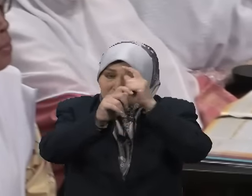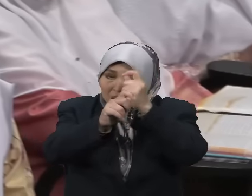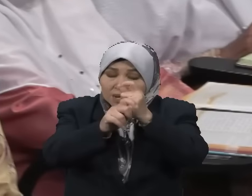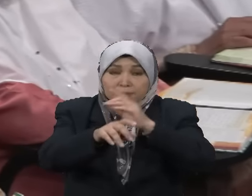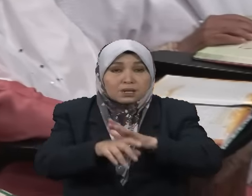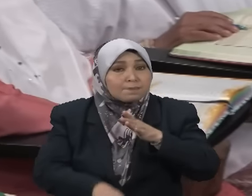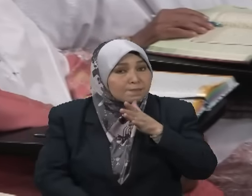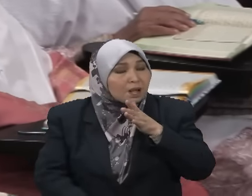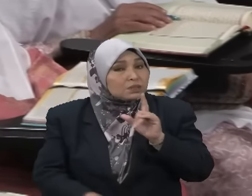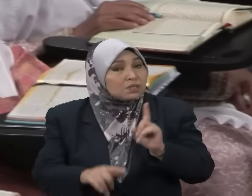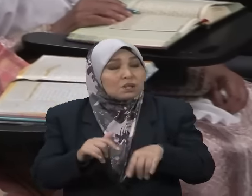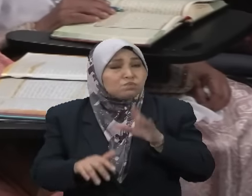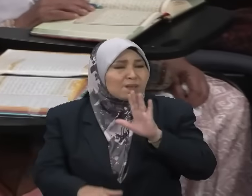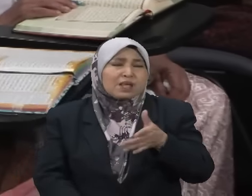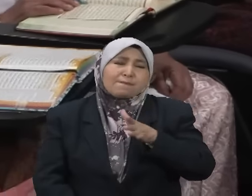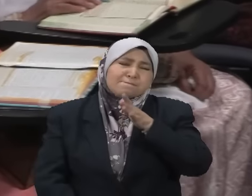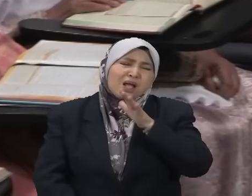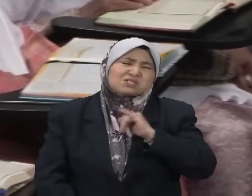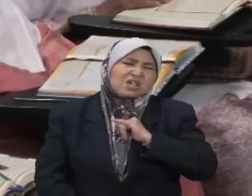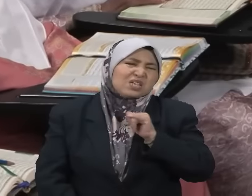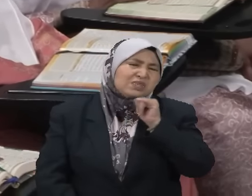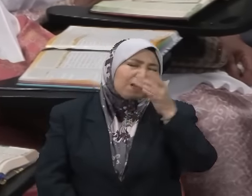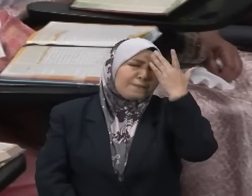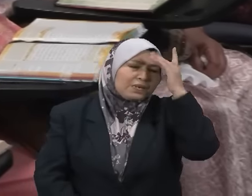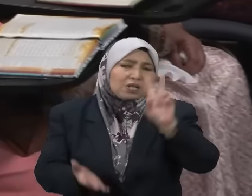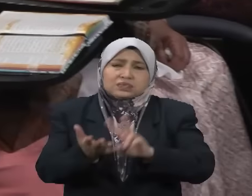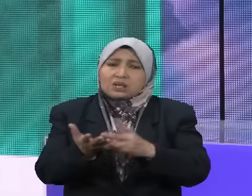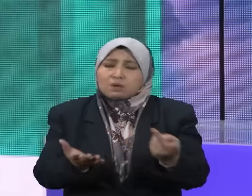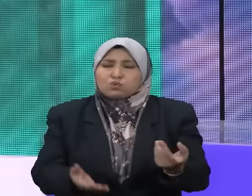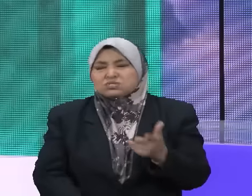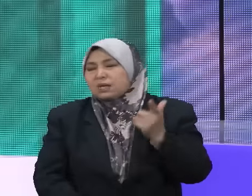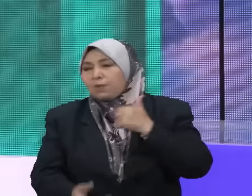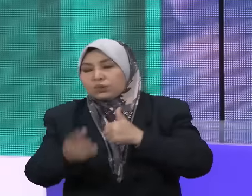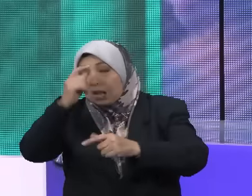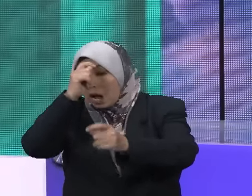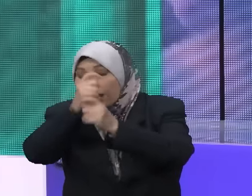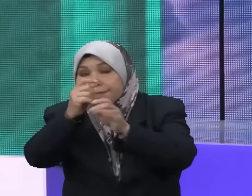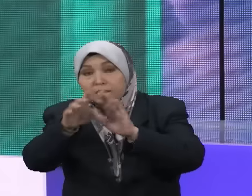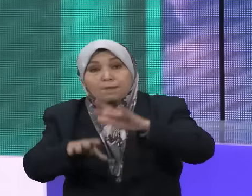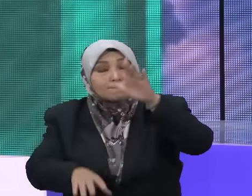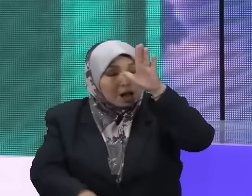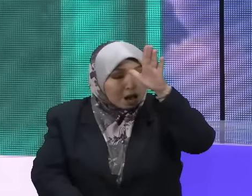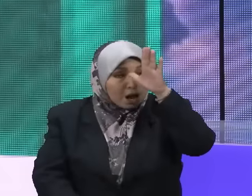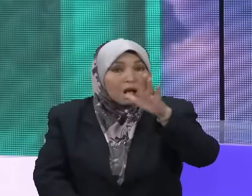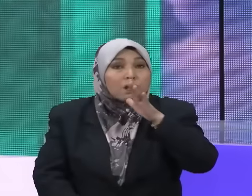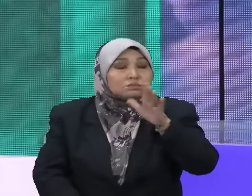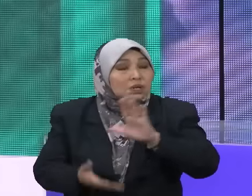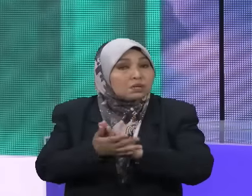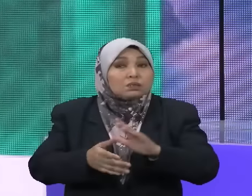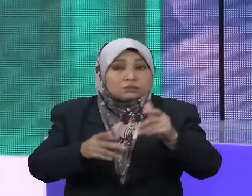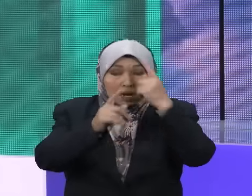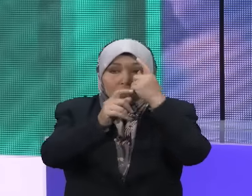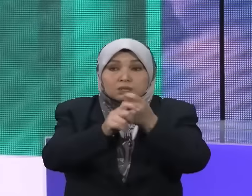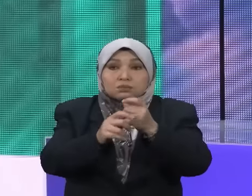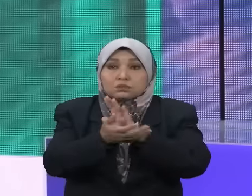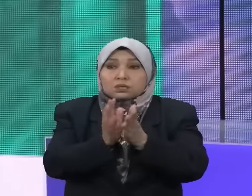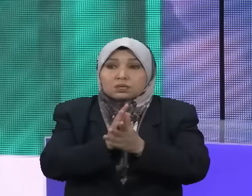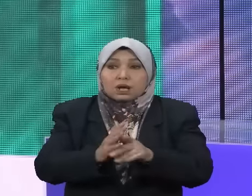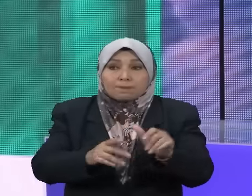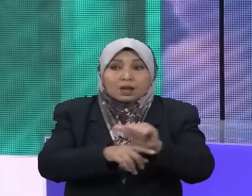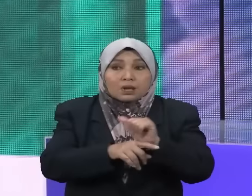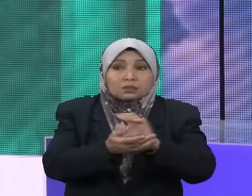dia. Dia tak boleh cakap pasal mak saya ni tak pandai tadabur, kan, saya tak nak taat pada mak. Taat itu sebagai amalan, tetapi suka tak suka